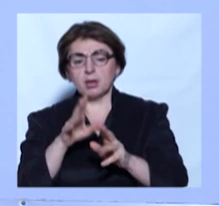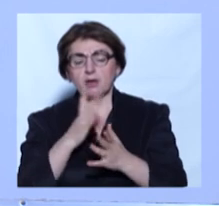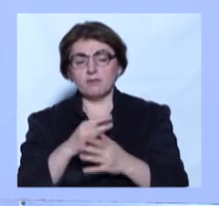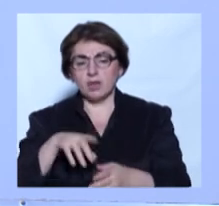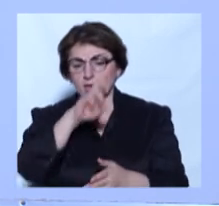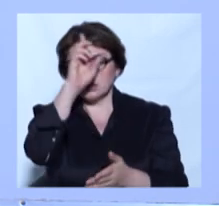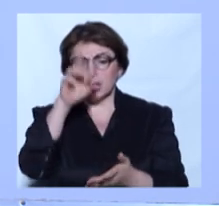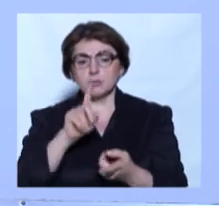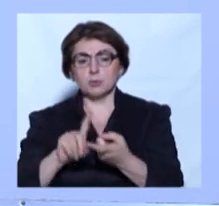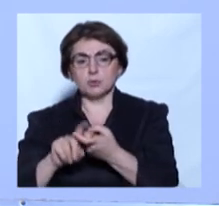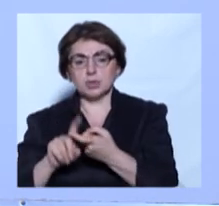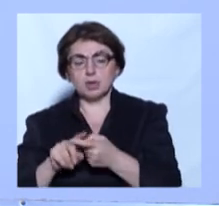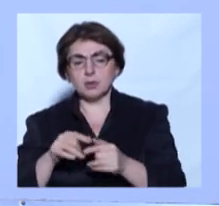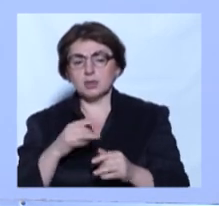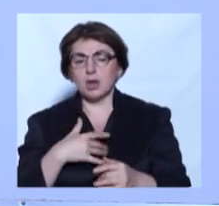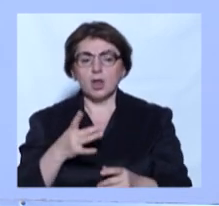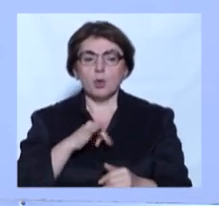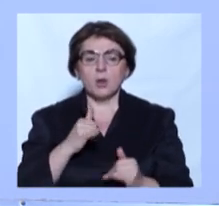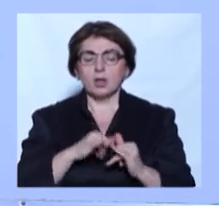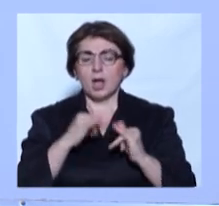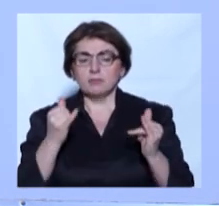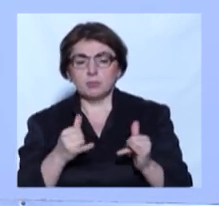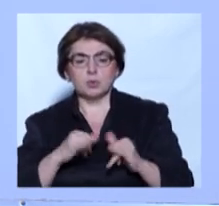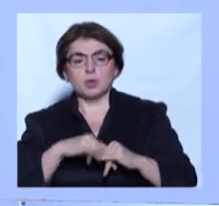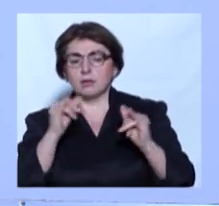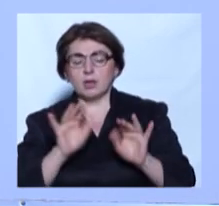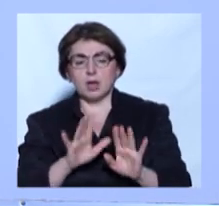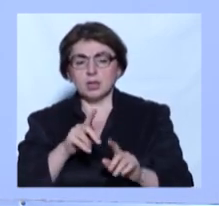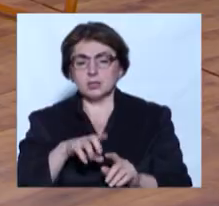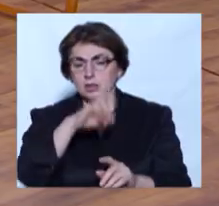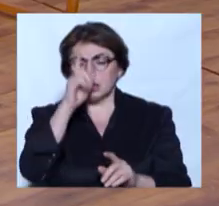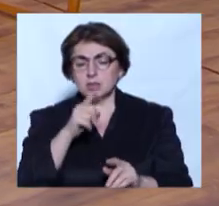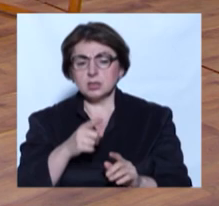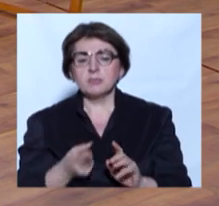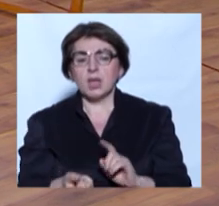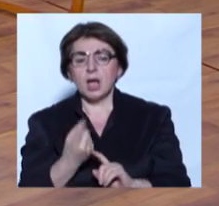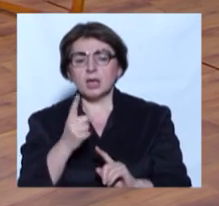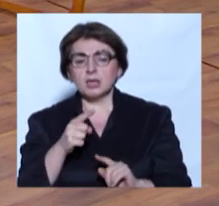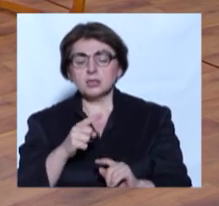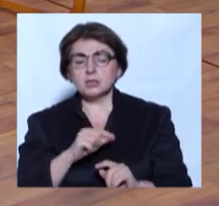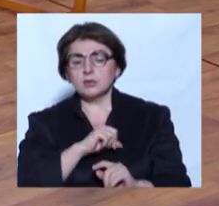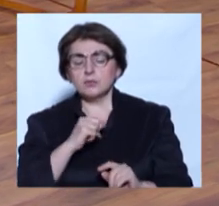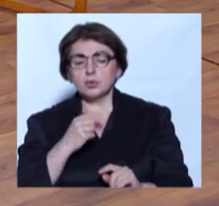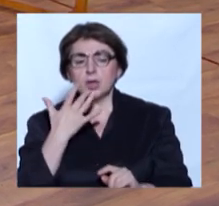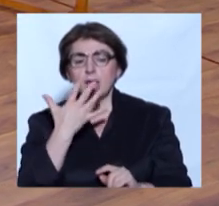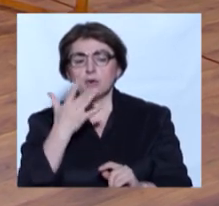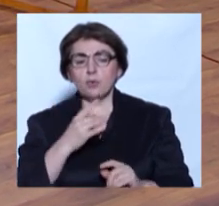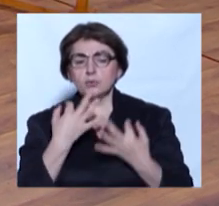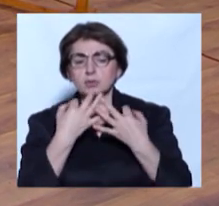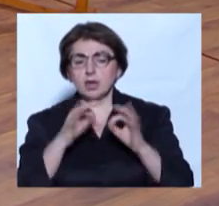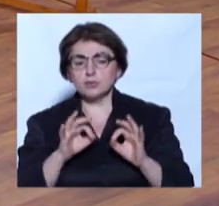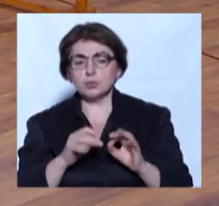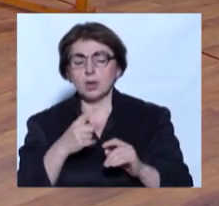არის განვითარებული და განვითარებადი სამყაროს ქვეყნები და რაც მთავარია, ის აღიარებს ქვეყნის ეროვნულ თავისებურებებს,